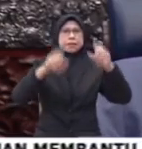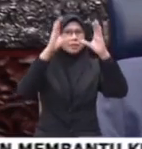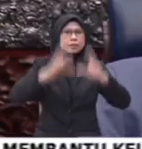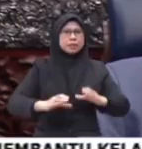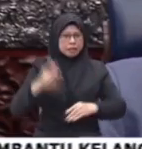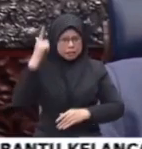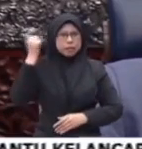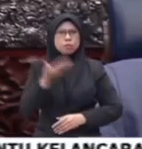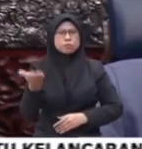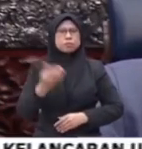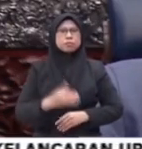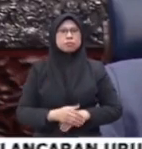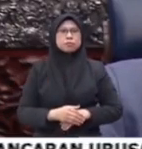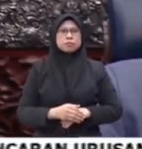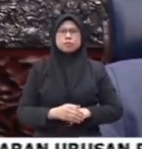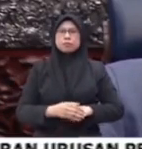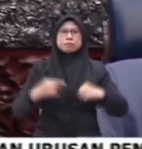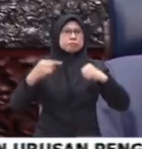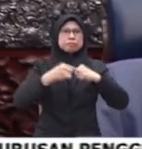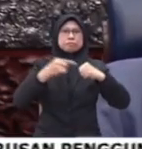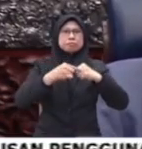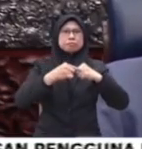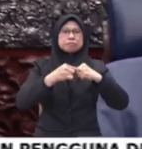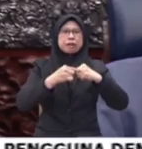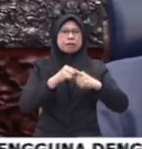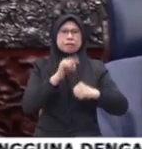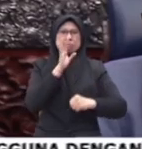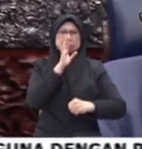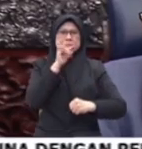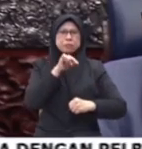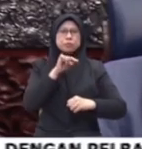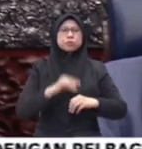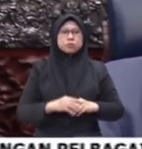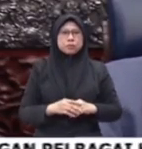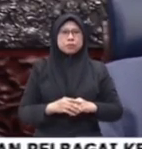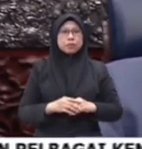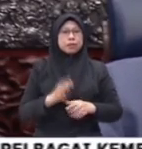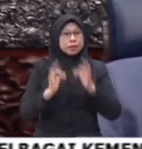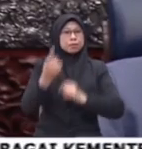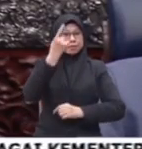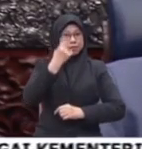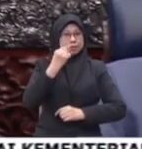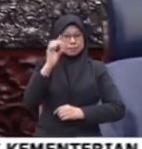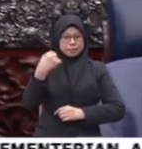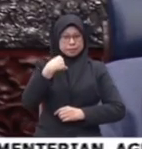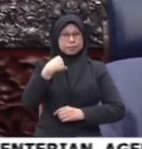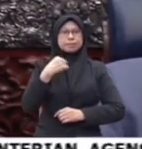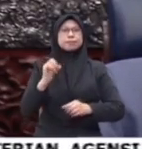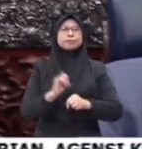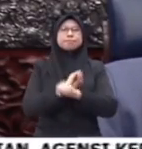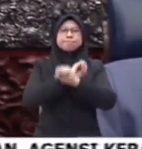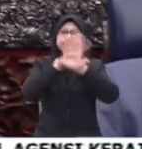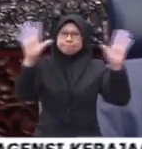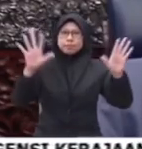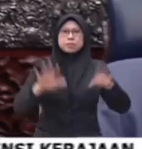tahu. Sangkaan buruk, fake news. Tapi kalau nak tanya saya nak beritahu di sini dengan jelas bahawa